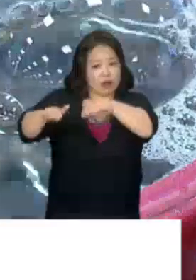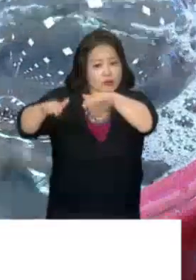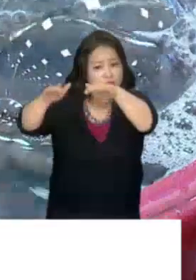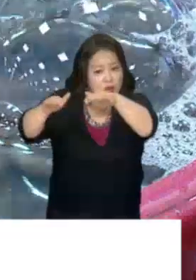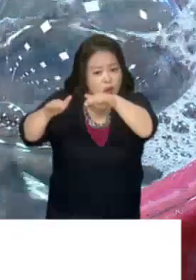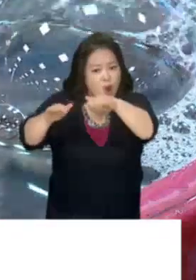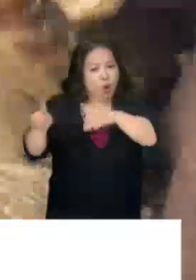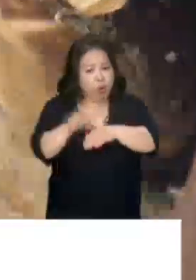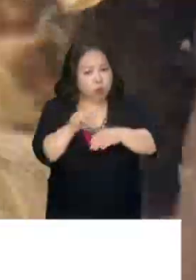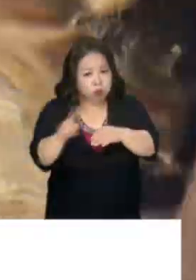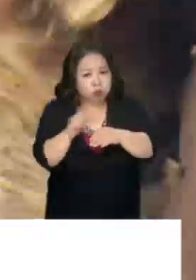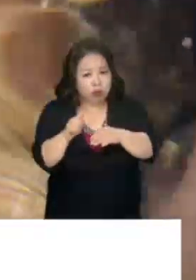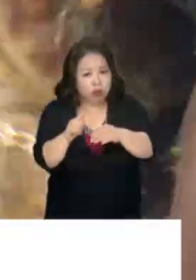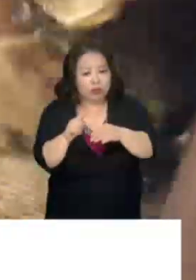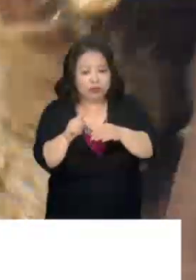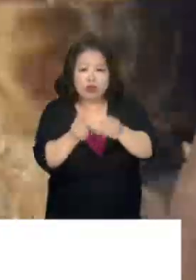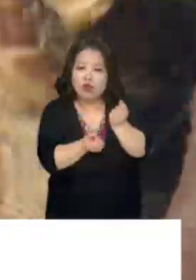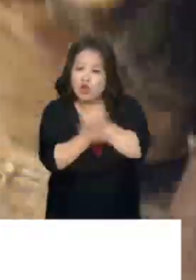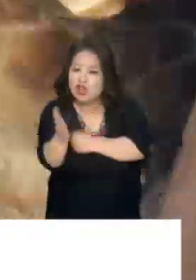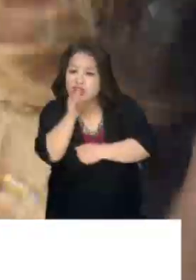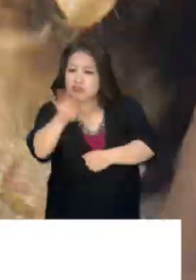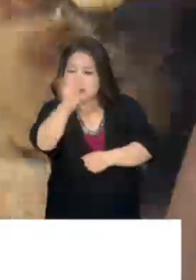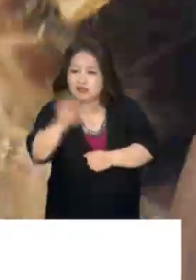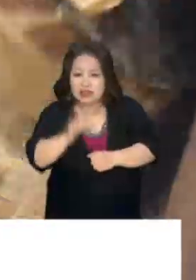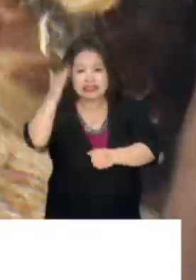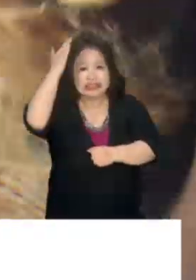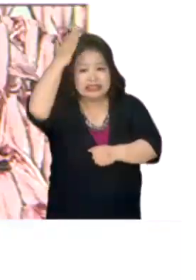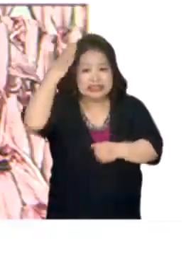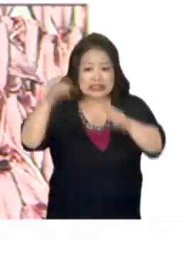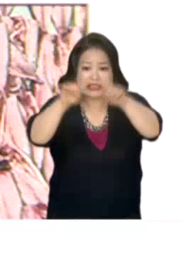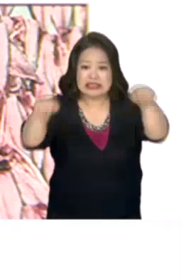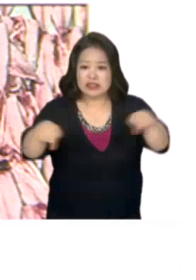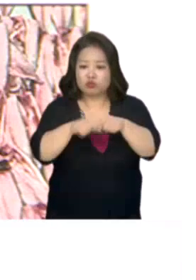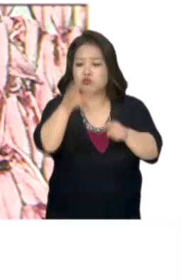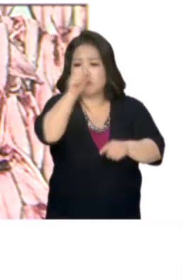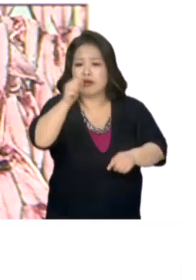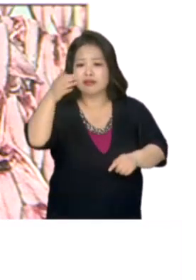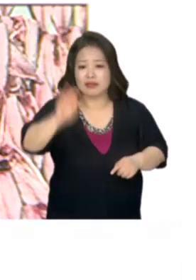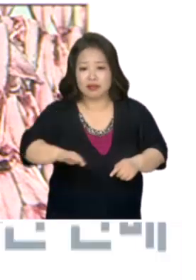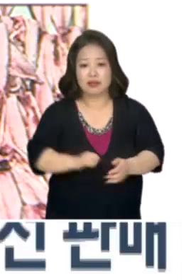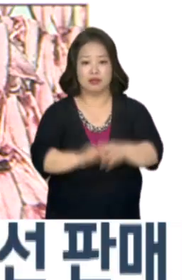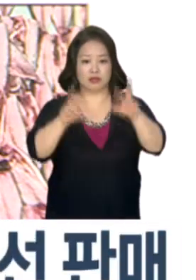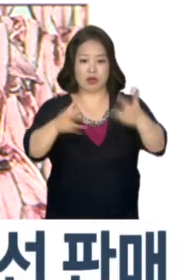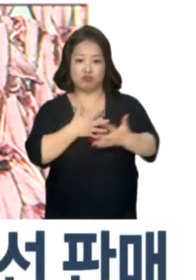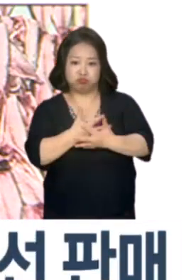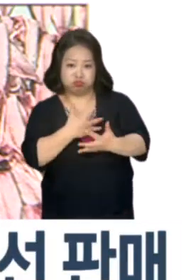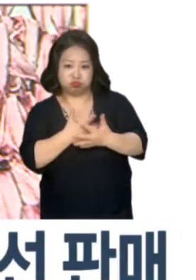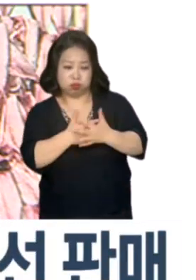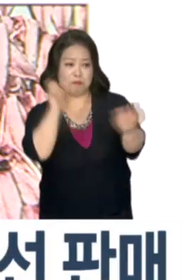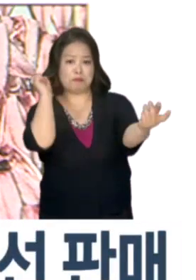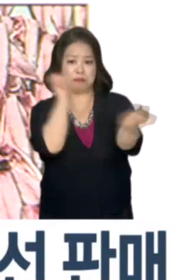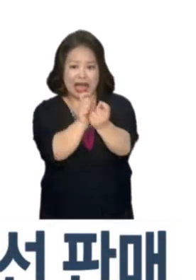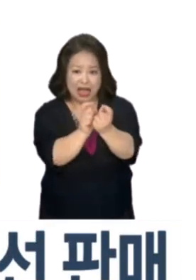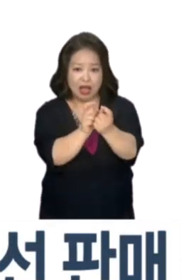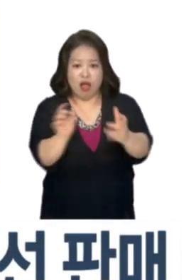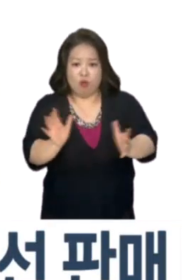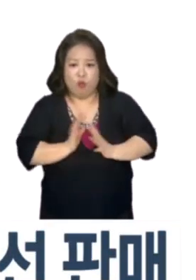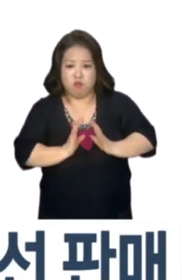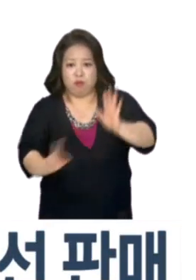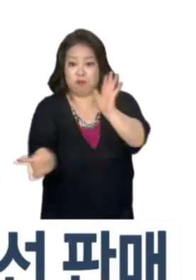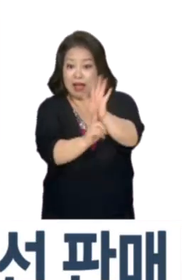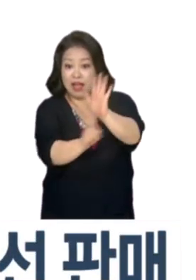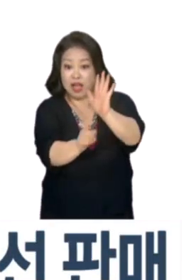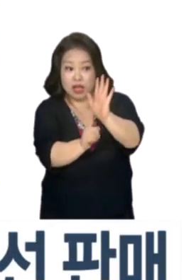줄지 모르기 때문에 김 같은 거 사실 너무 좋아하는데. 문제는 이런 불안을 틈탄 공포 마케팅이